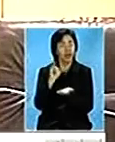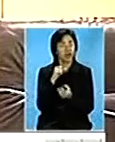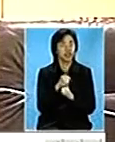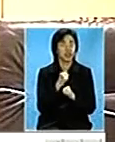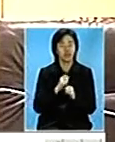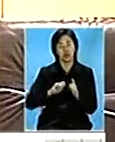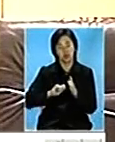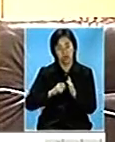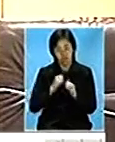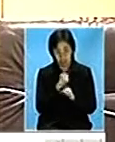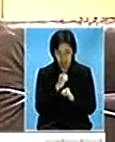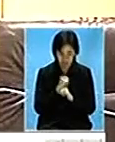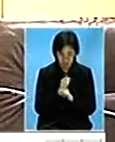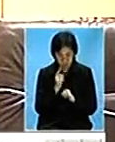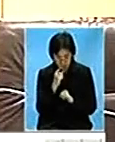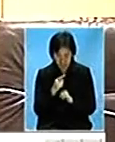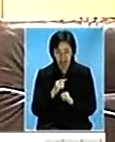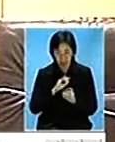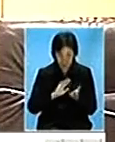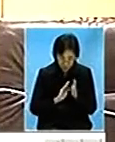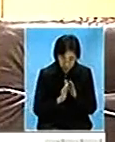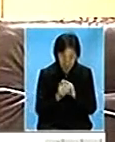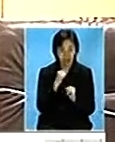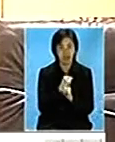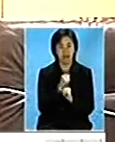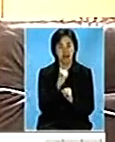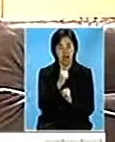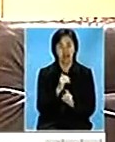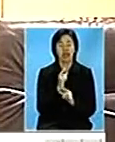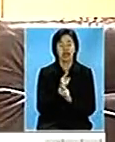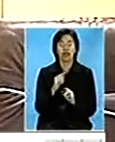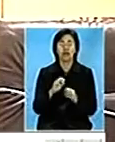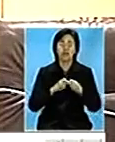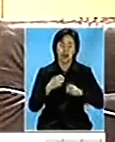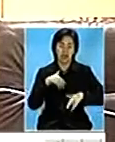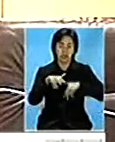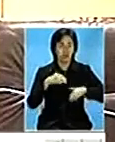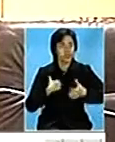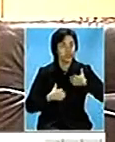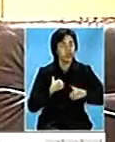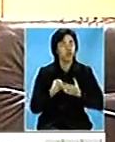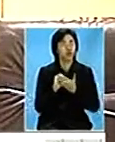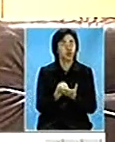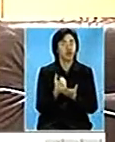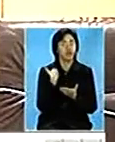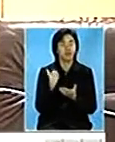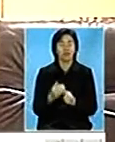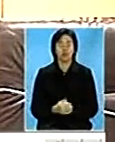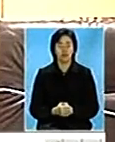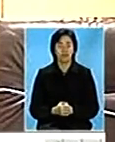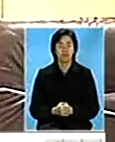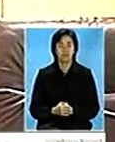ซ่อมบำรุงให้อยู่ในสภาพที่ใช้การได้เพื่อเป็นมาตรการบรรเทาความเดือดร้อนไปกลางๆก่อนส